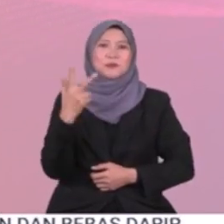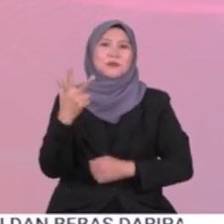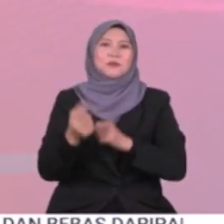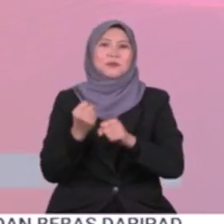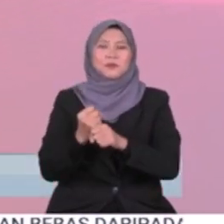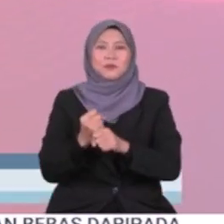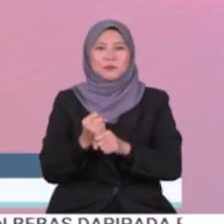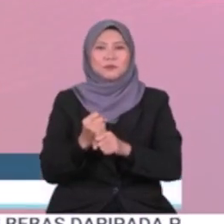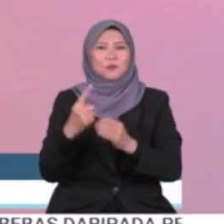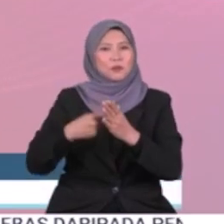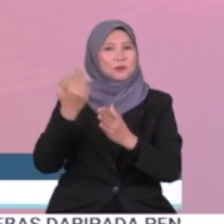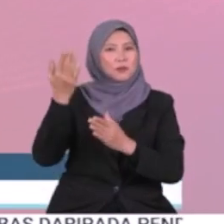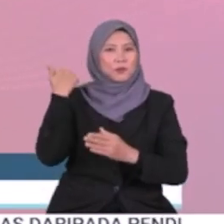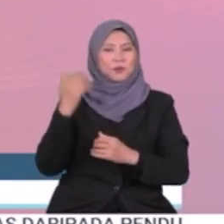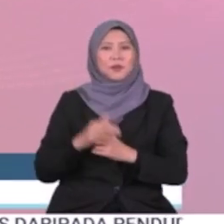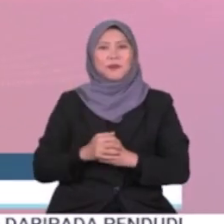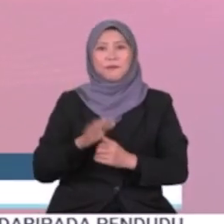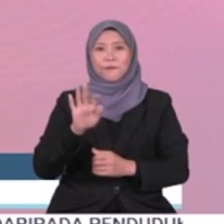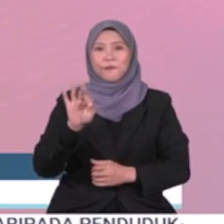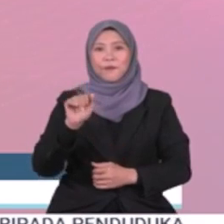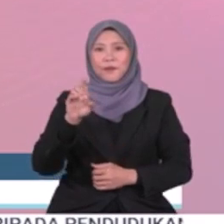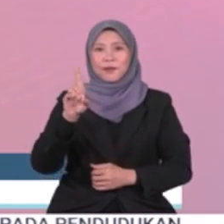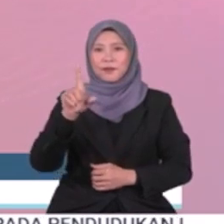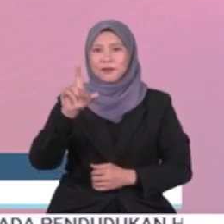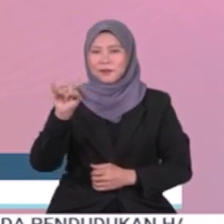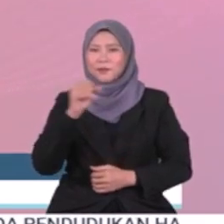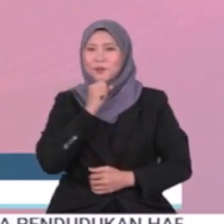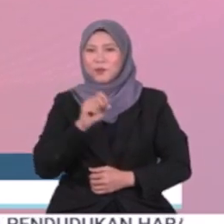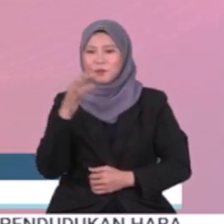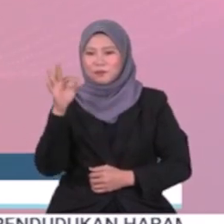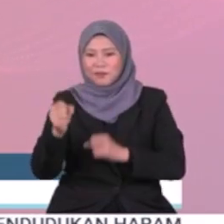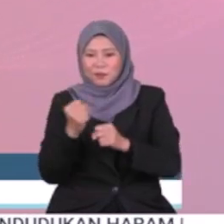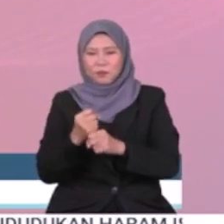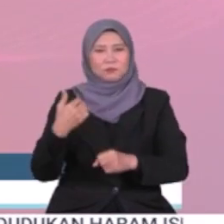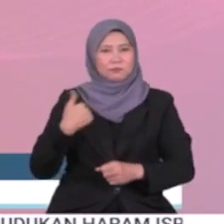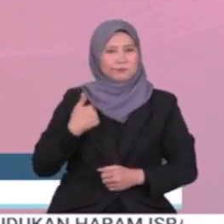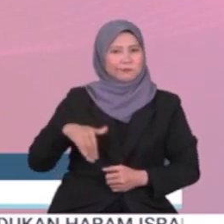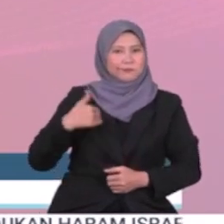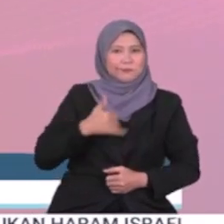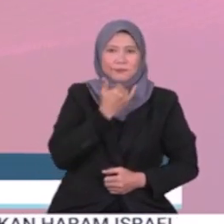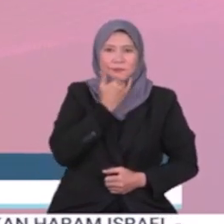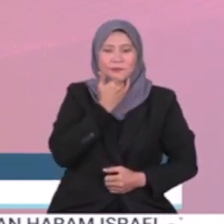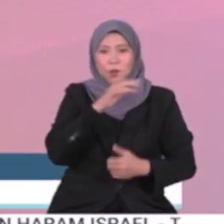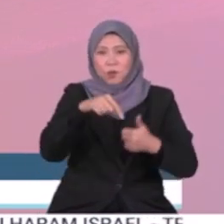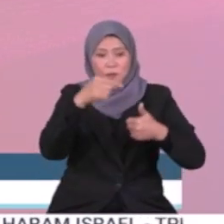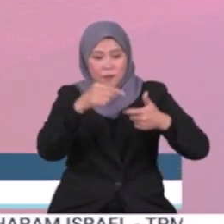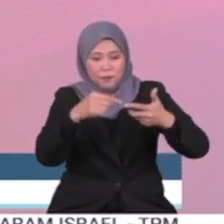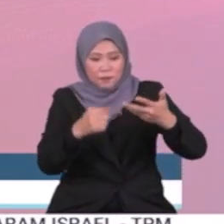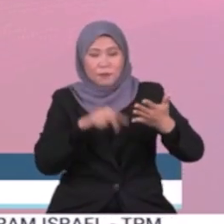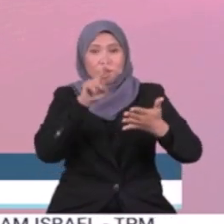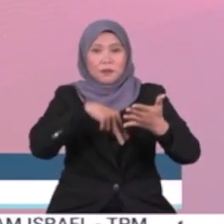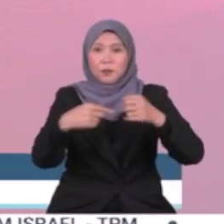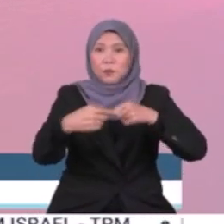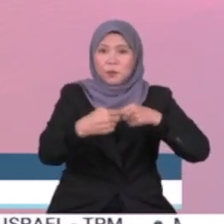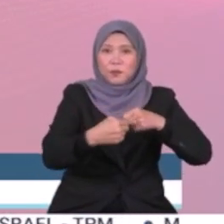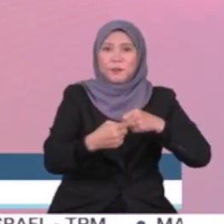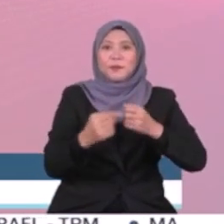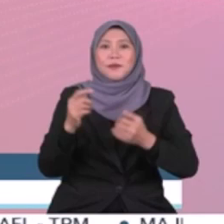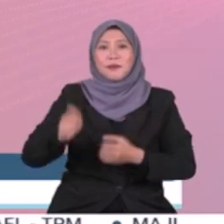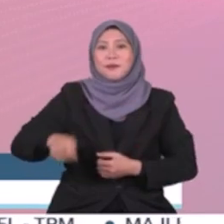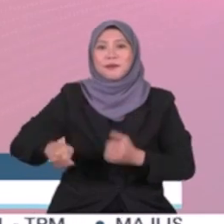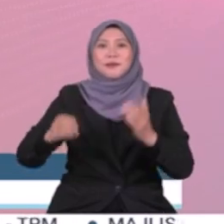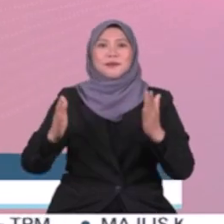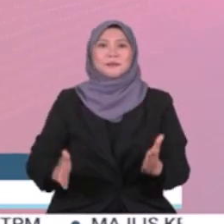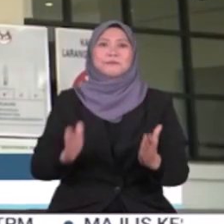bulan lalu tertuduh Muhammad Zulfadli Ahmad 19 tahun mengaku tidak bersalah selepas kesemua pertuduhan dibacakan di hadapan Hakim Abu